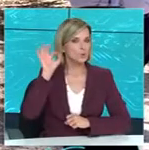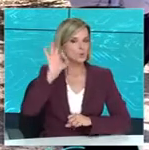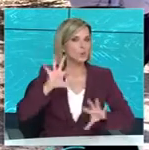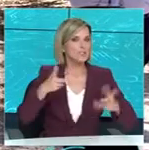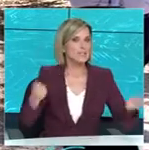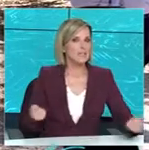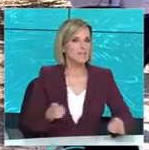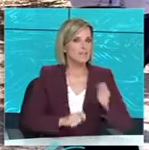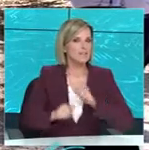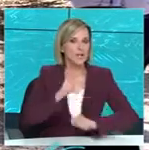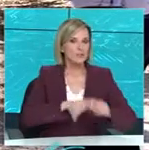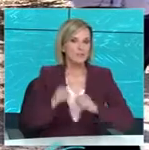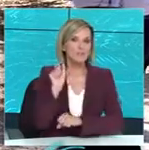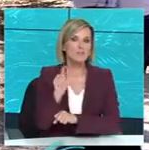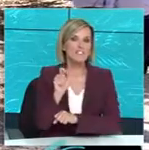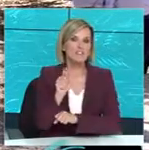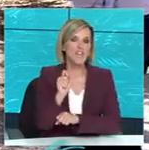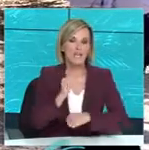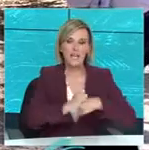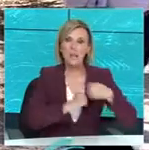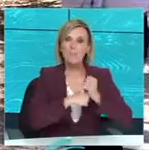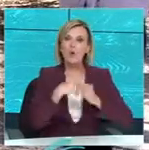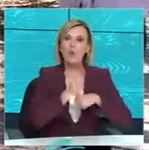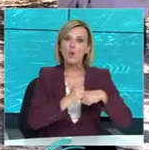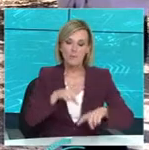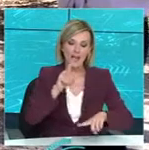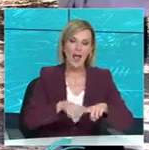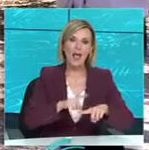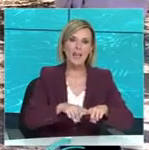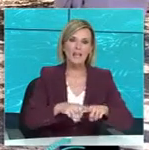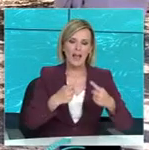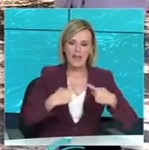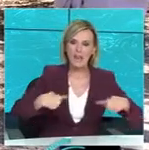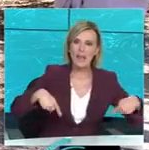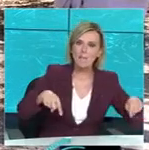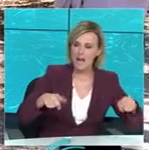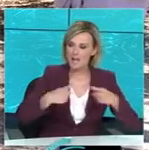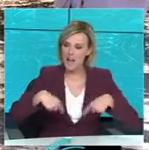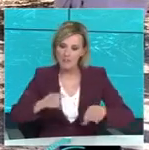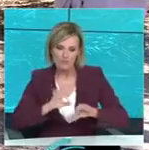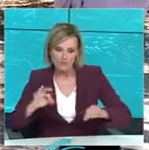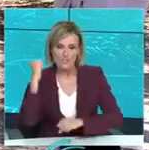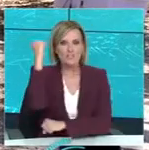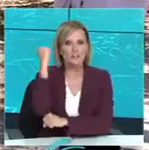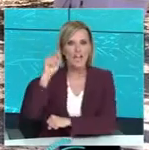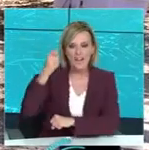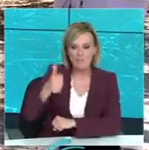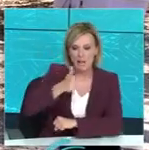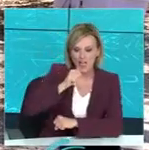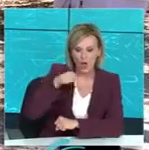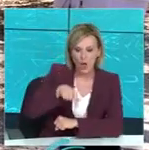να δημιουργήσουμε ψηφιακές υποδομές στις ελληνικές μαρίνες. Επίσης, έχουμε ψηφιακή